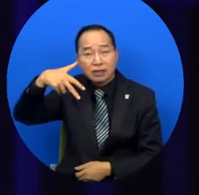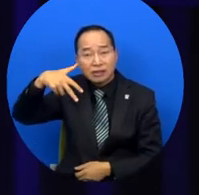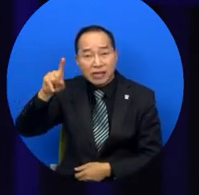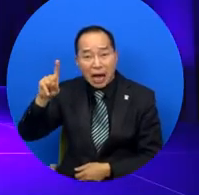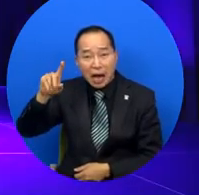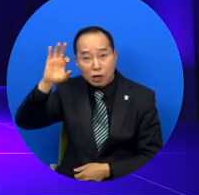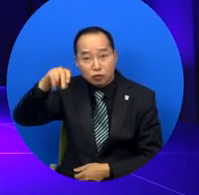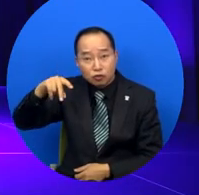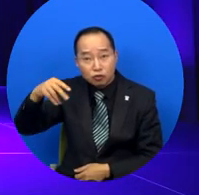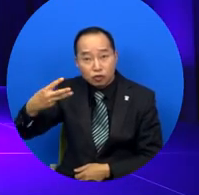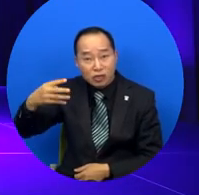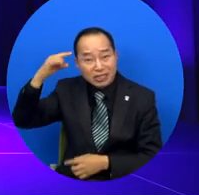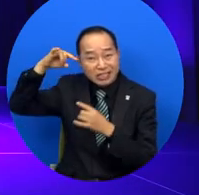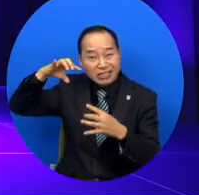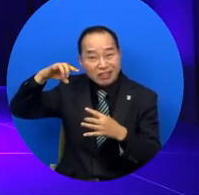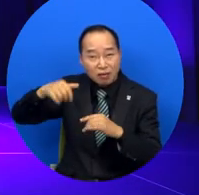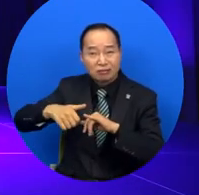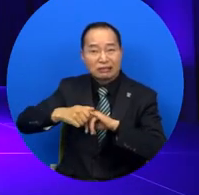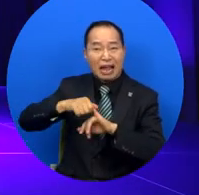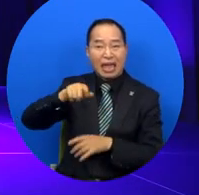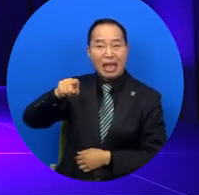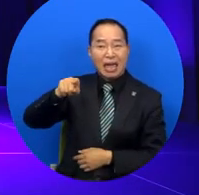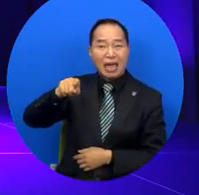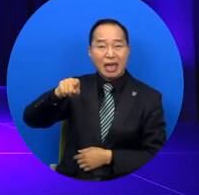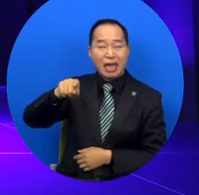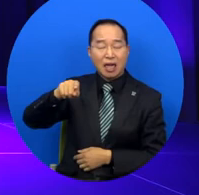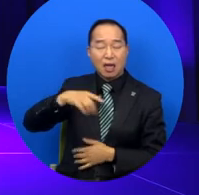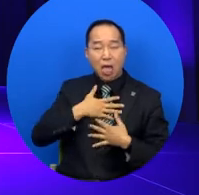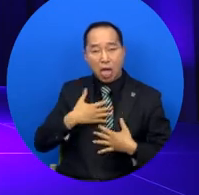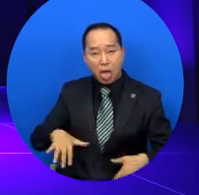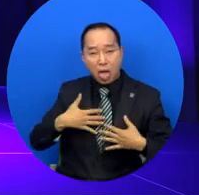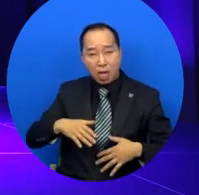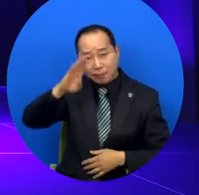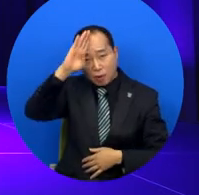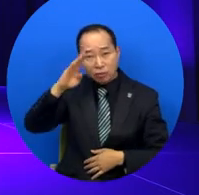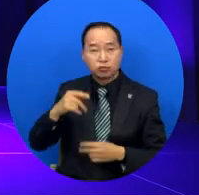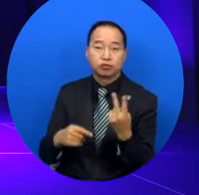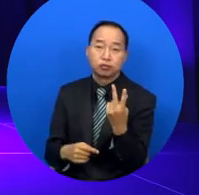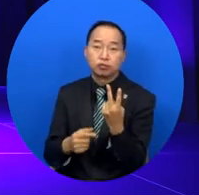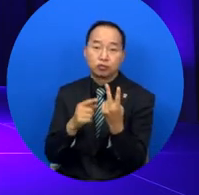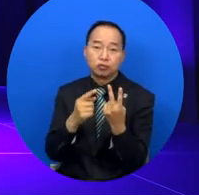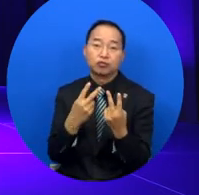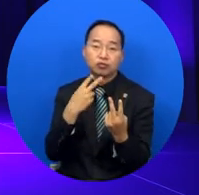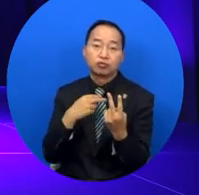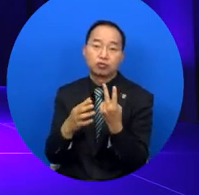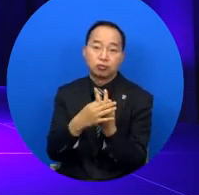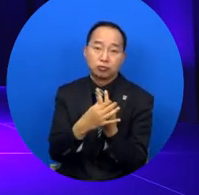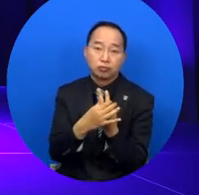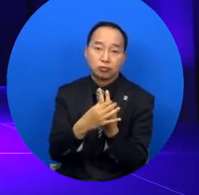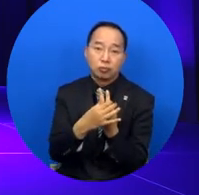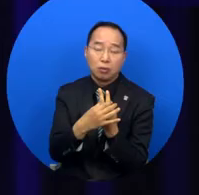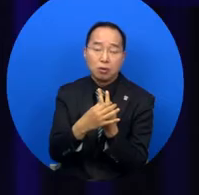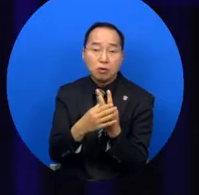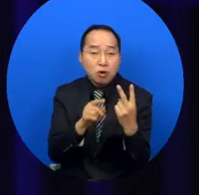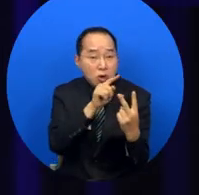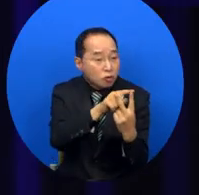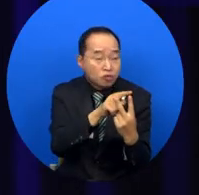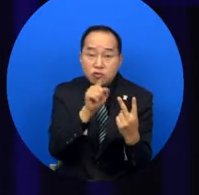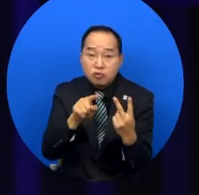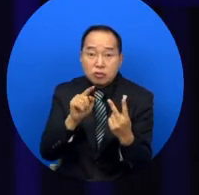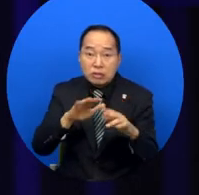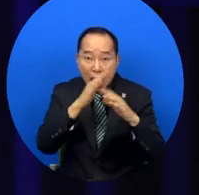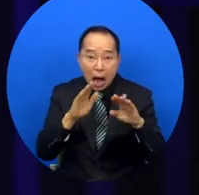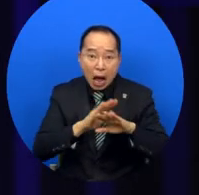질환이 자율신경계 장애, 그 다음에 chronic fatigue syndrome, 이게 만성 피로 증후군인데 두 개 다